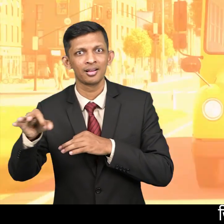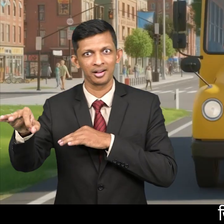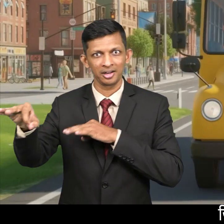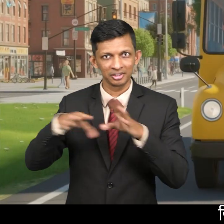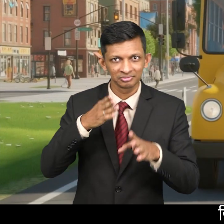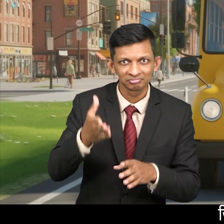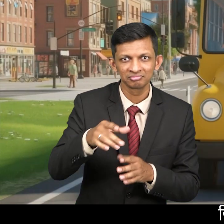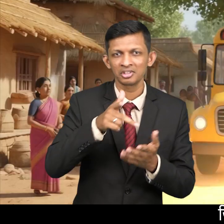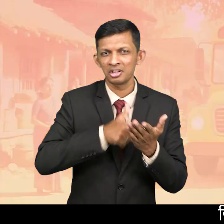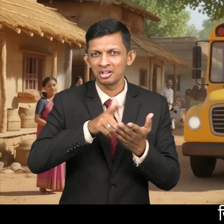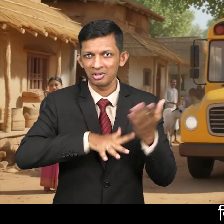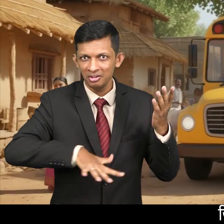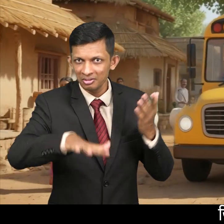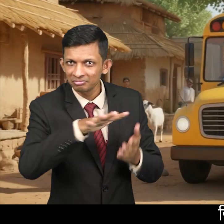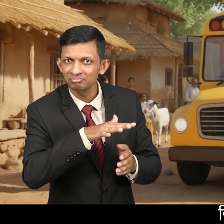जिसमें हम शहरों, गांवों,